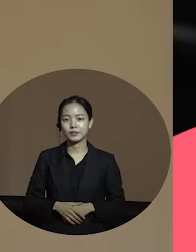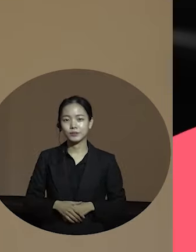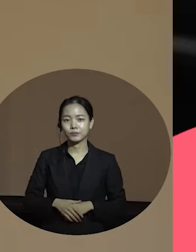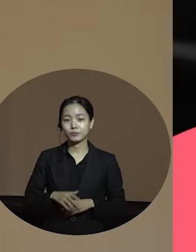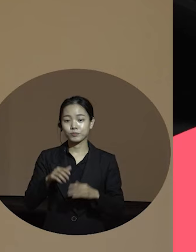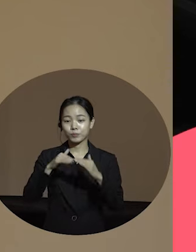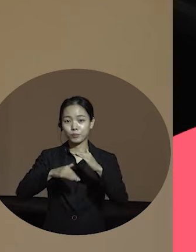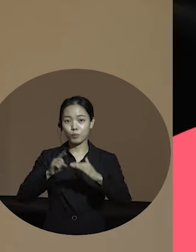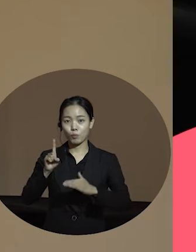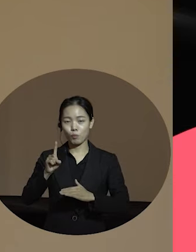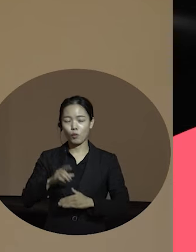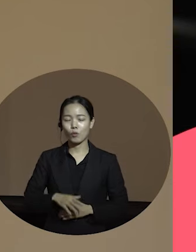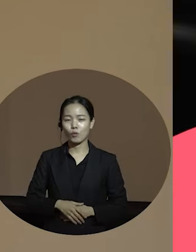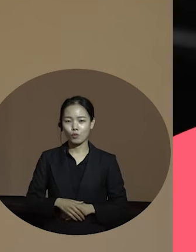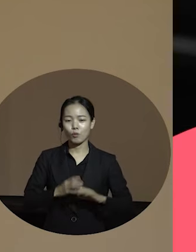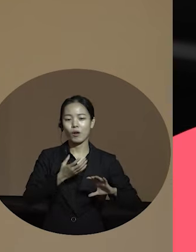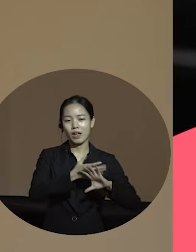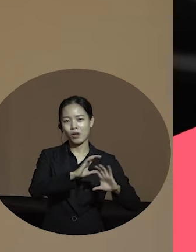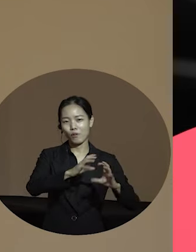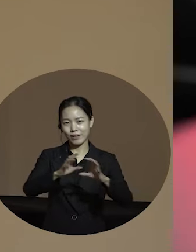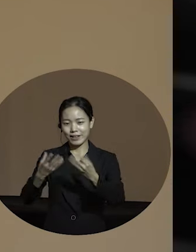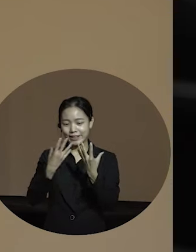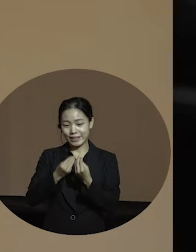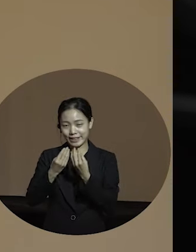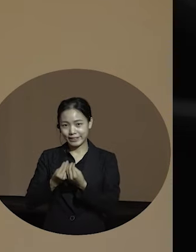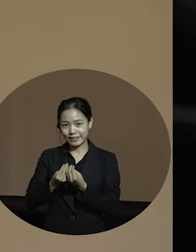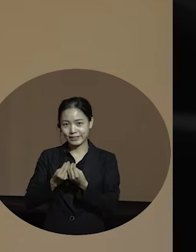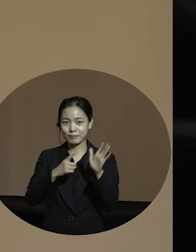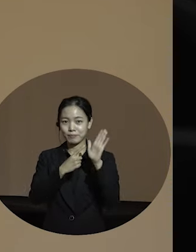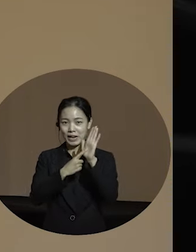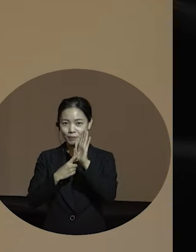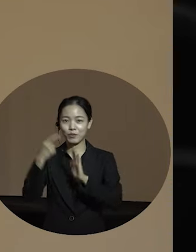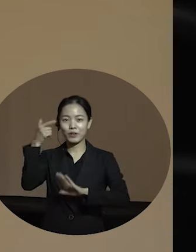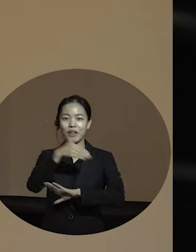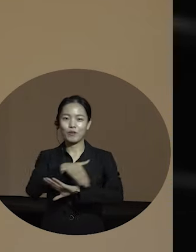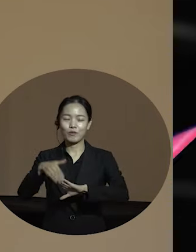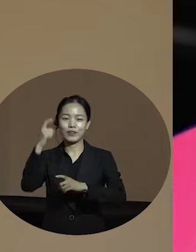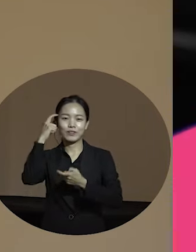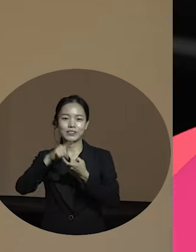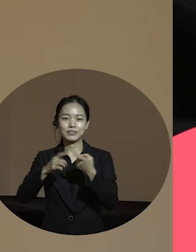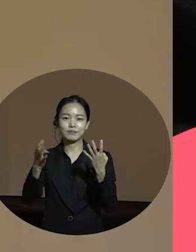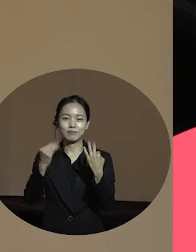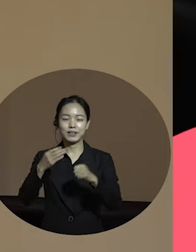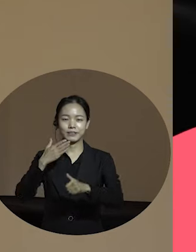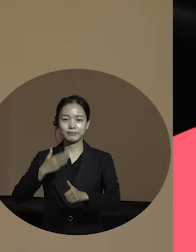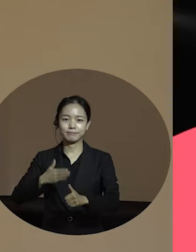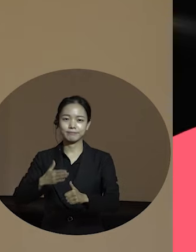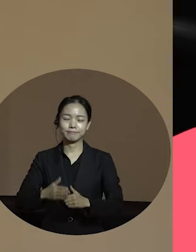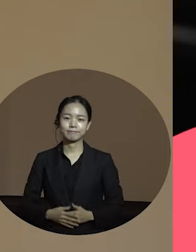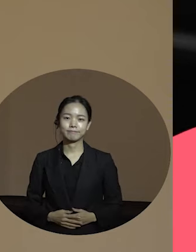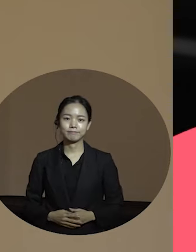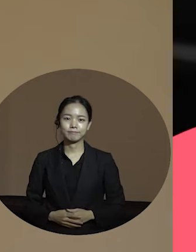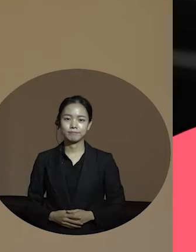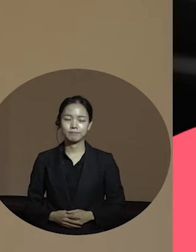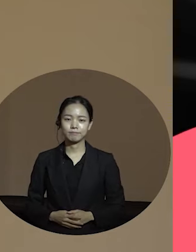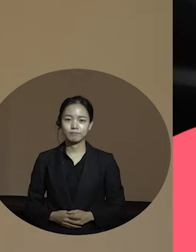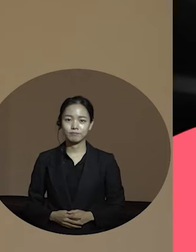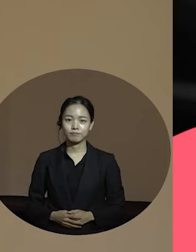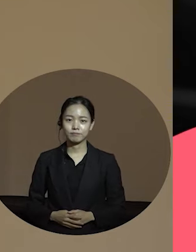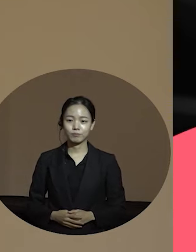사례가 펼쳐질 예정이니까 더욱 많은 관심 부탁드리겠습니다. 무엇보다 국가 간 경계를